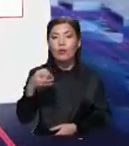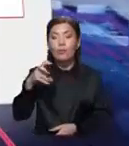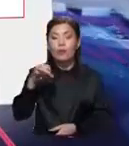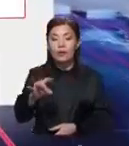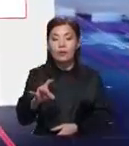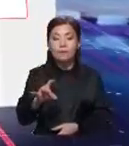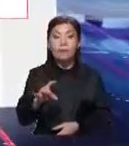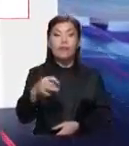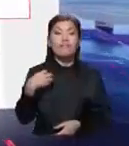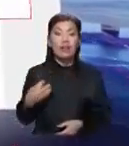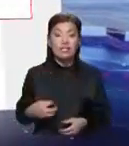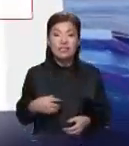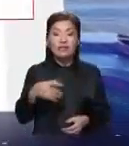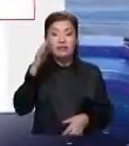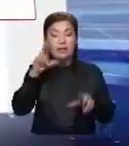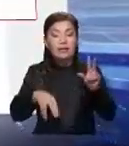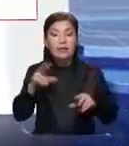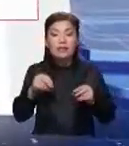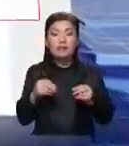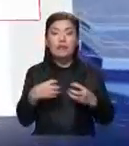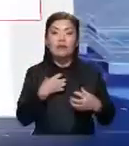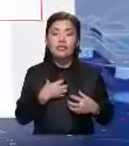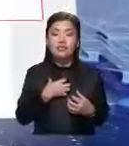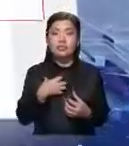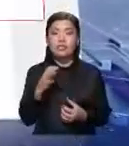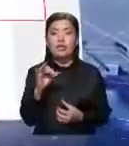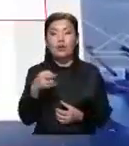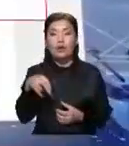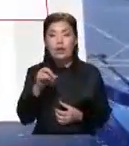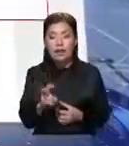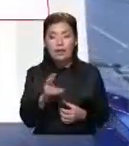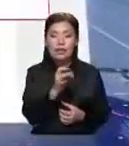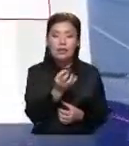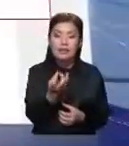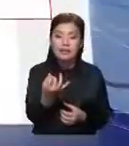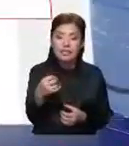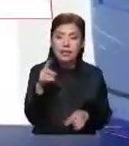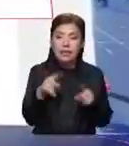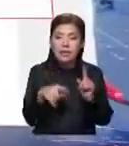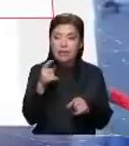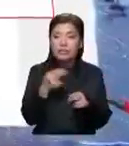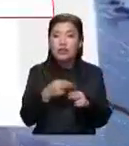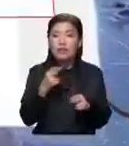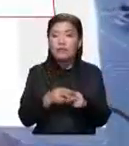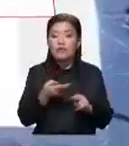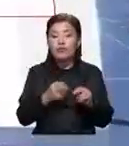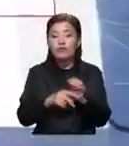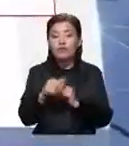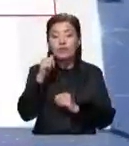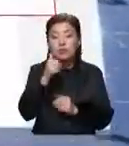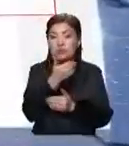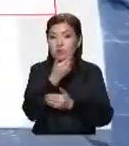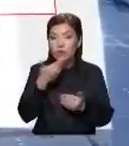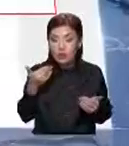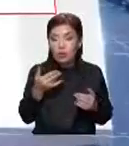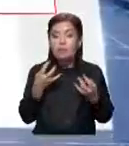Франция надеется укрепить свои поставки важнейших металлов – скандий, лантан, цирий. Редкоземельные элементы – это нефть завтрашнего дня,